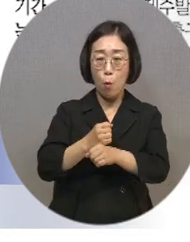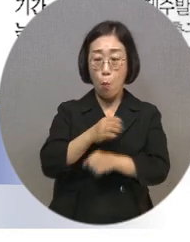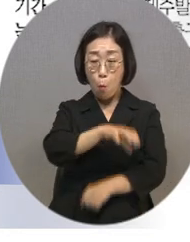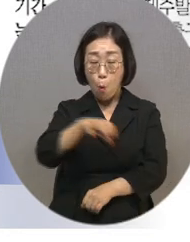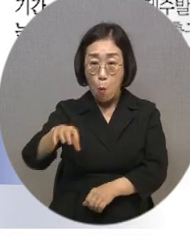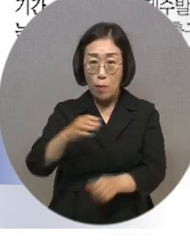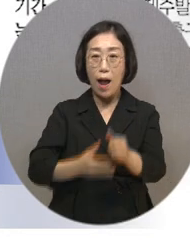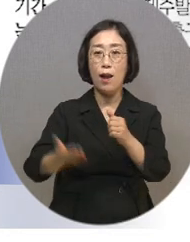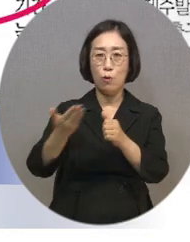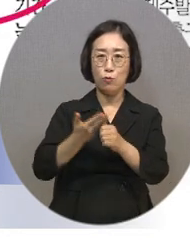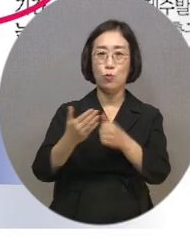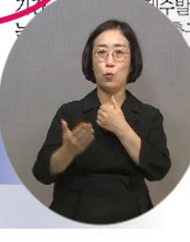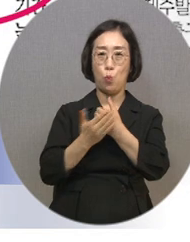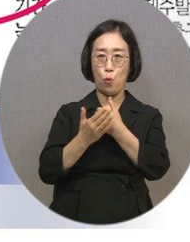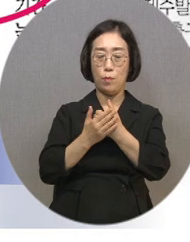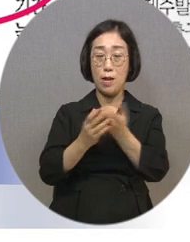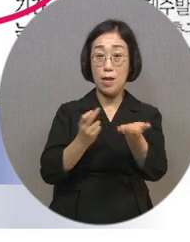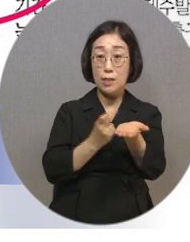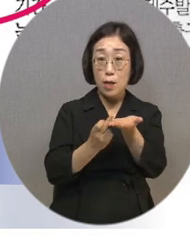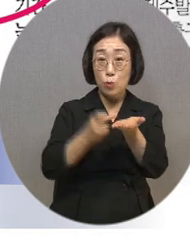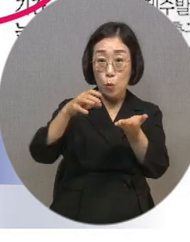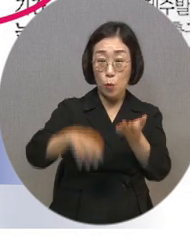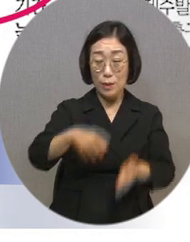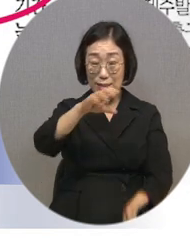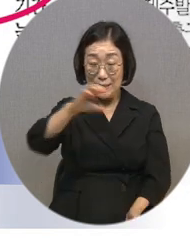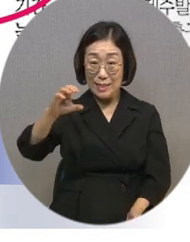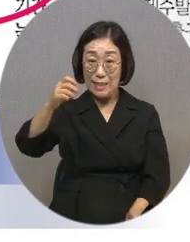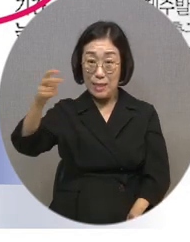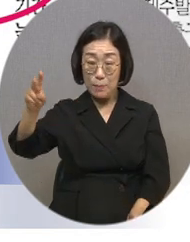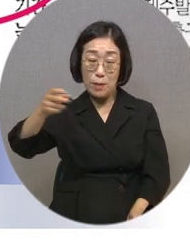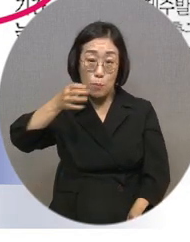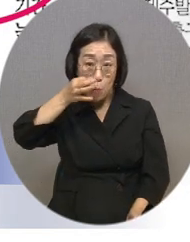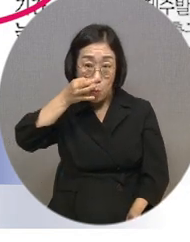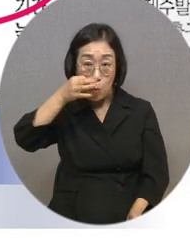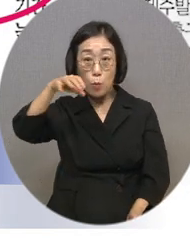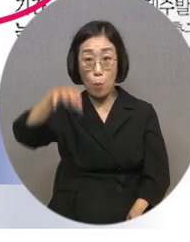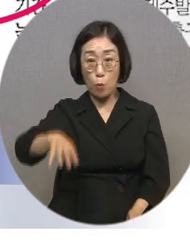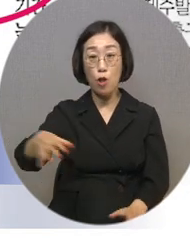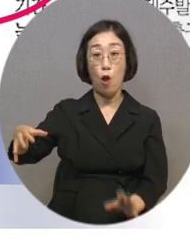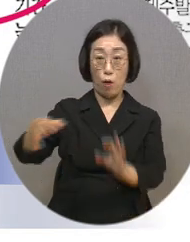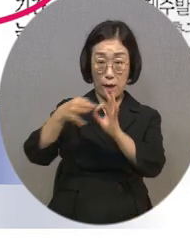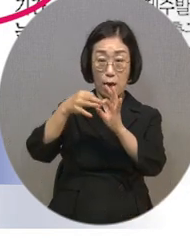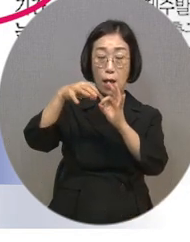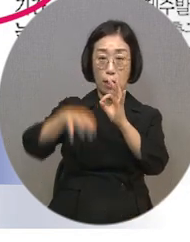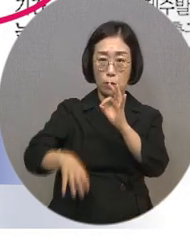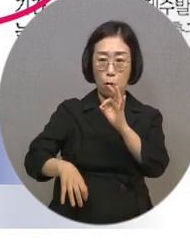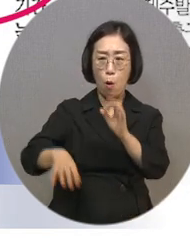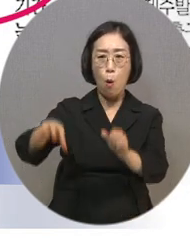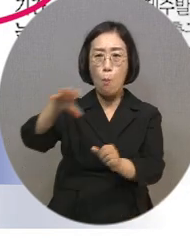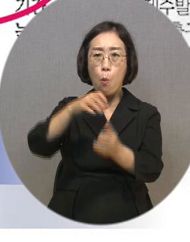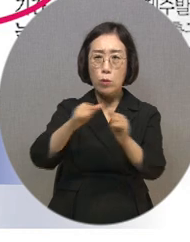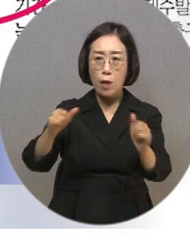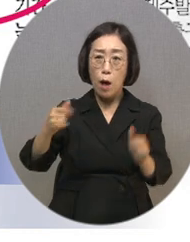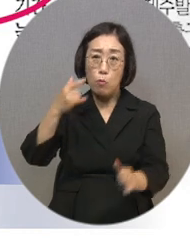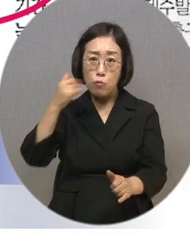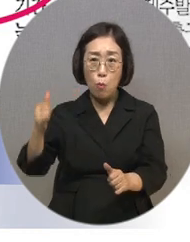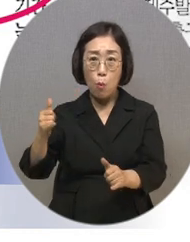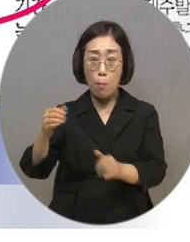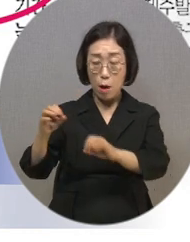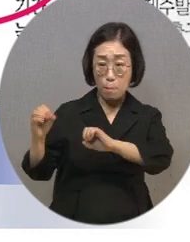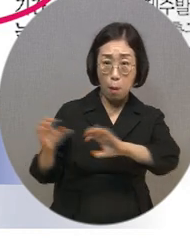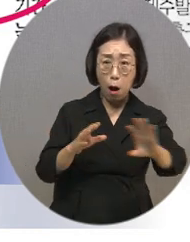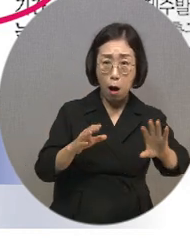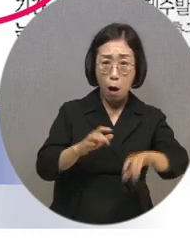제공합니다 특히 제주도 CCTV 통화 관제 센터 시스템과 연계해이 보호자가 실종을 인지했을